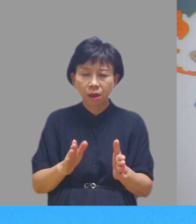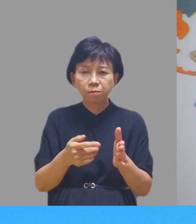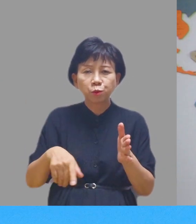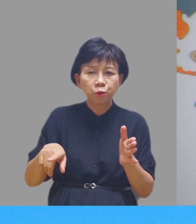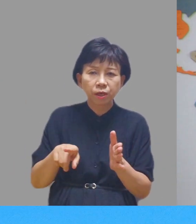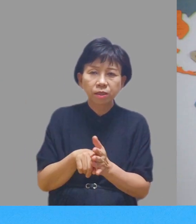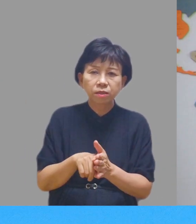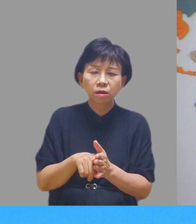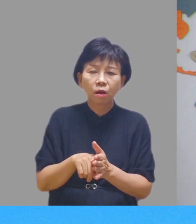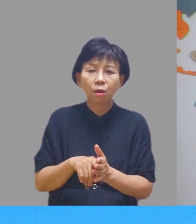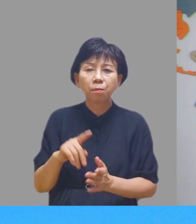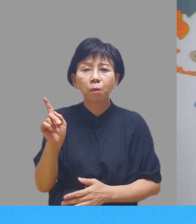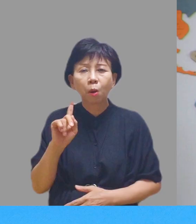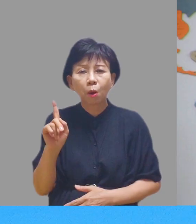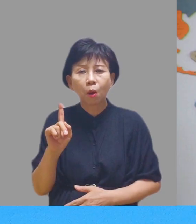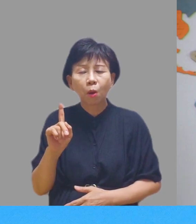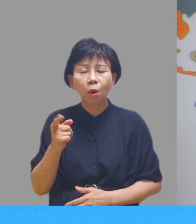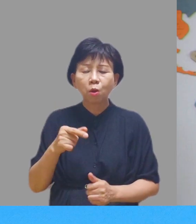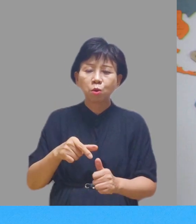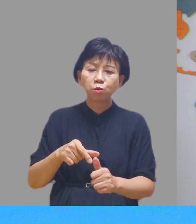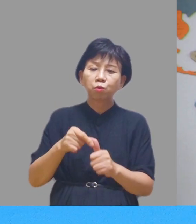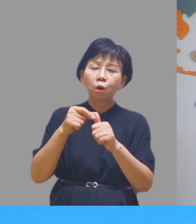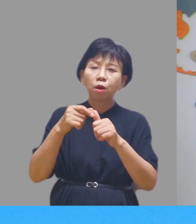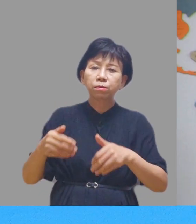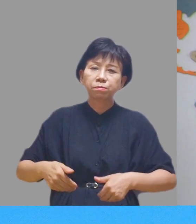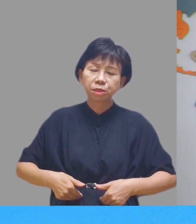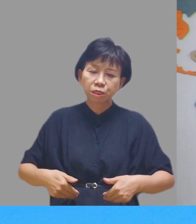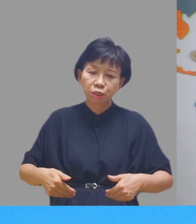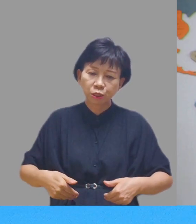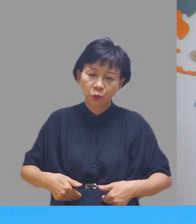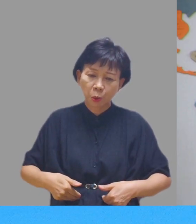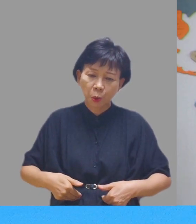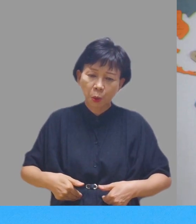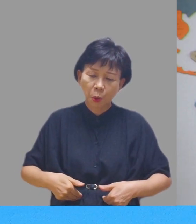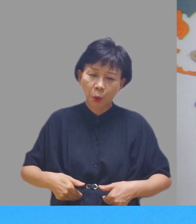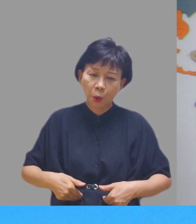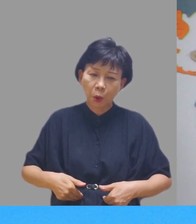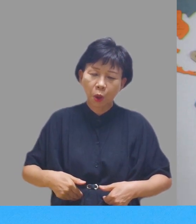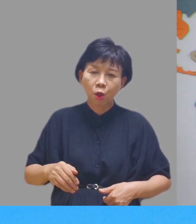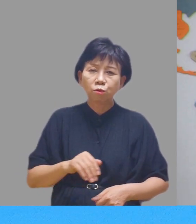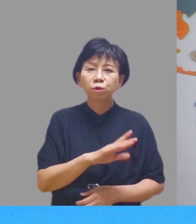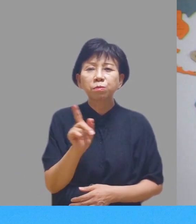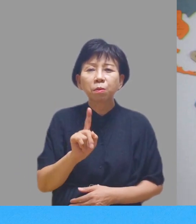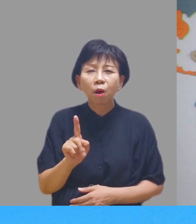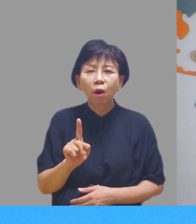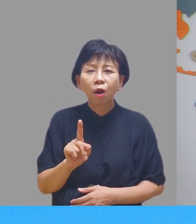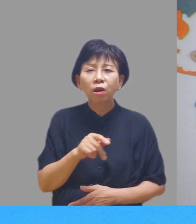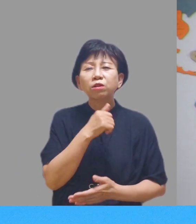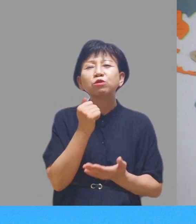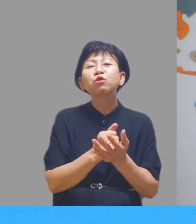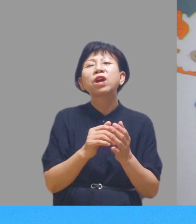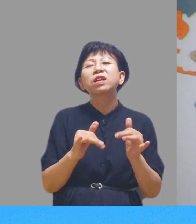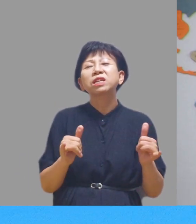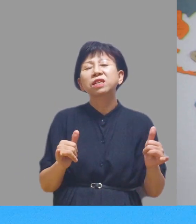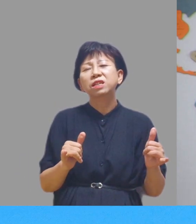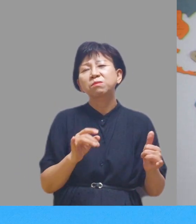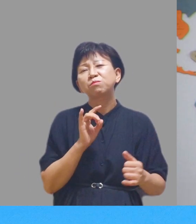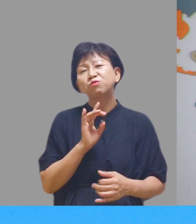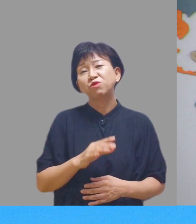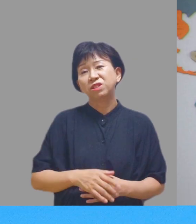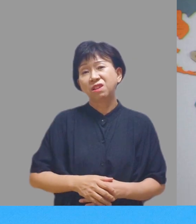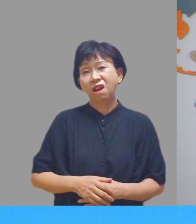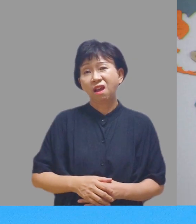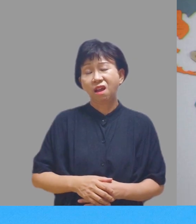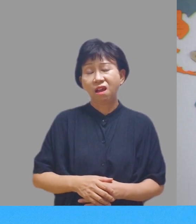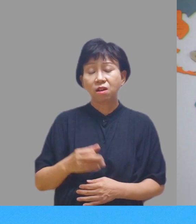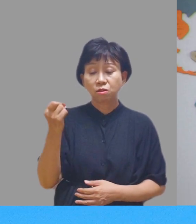일은 구원이 필요할 만큼 죄를 지은 것뿐, 그거는 했다는 거죠. 이